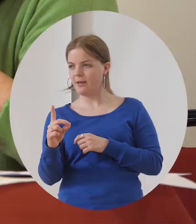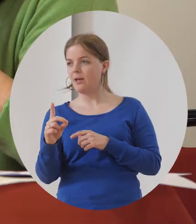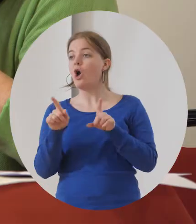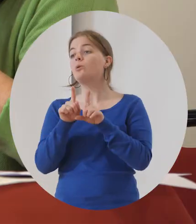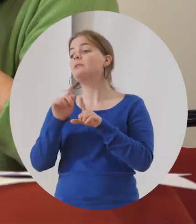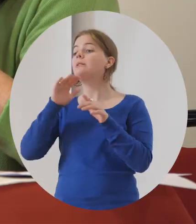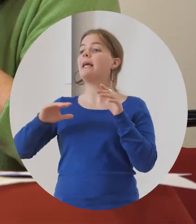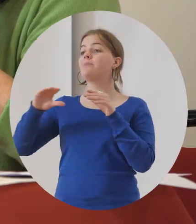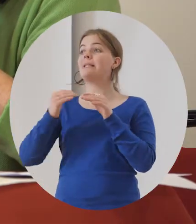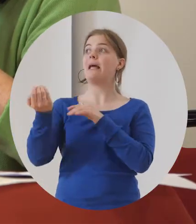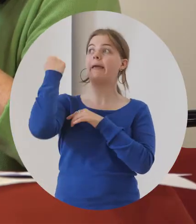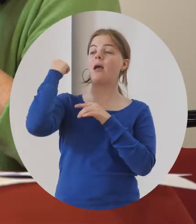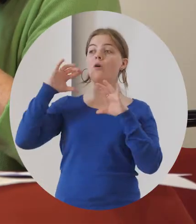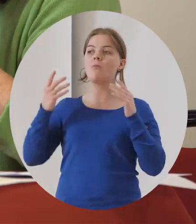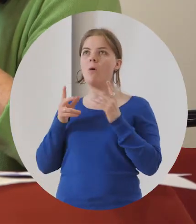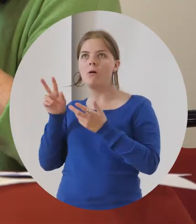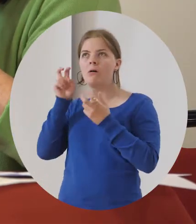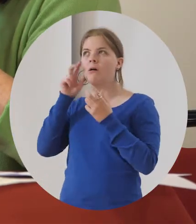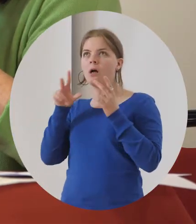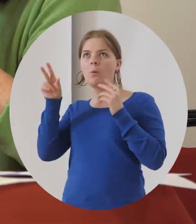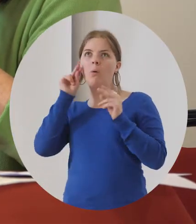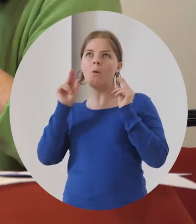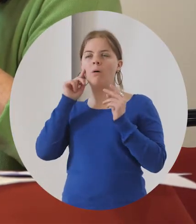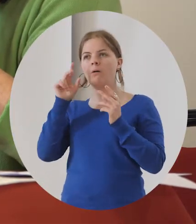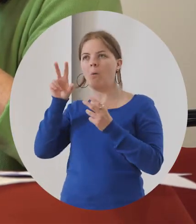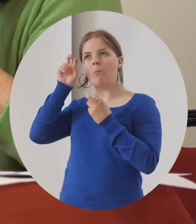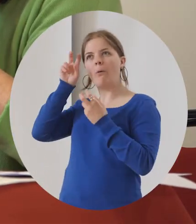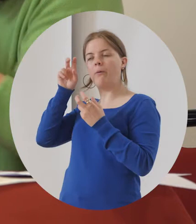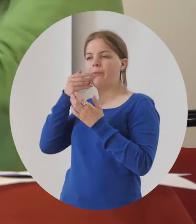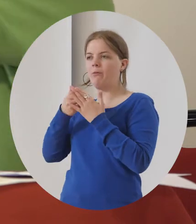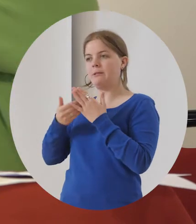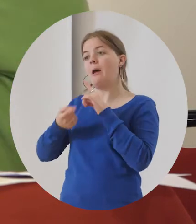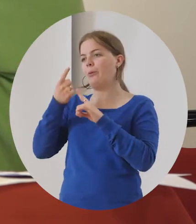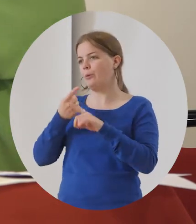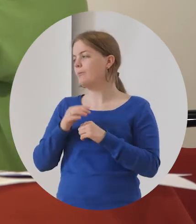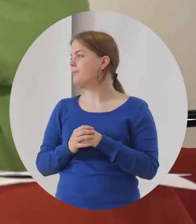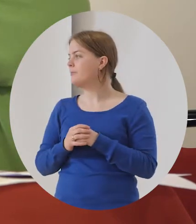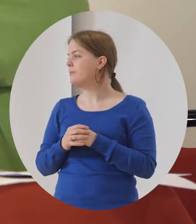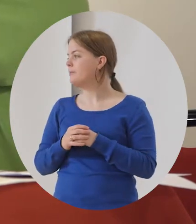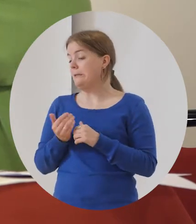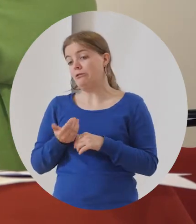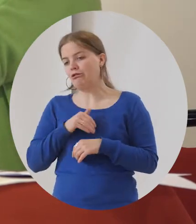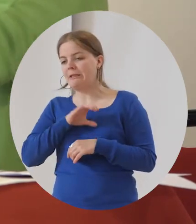3 dimensions. Appréhender l'espace arrière, on l'a vu tout à l'heure. Voilà, j'essaye d'aller vite. Là, ce